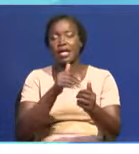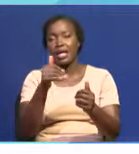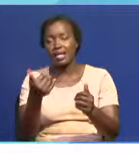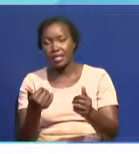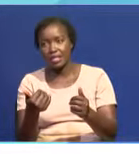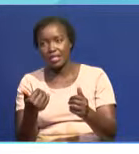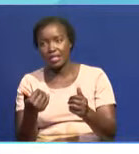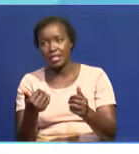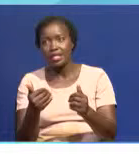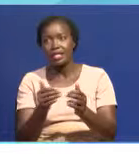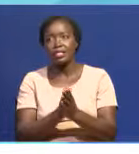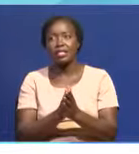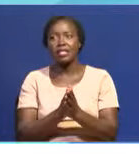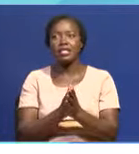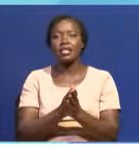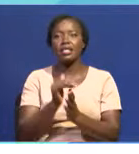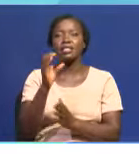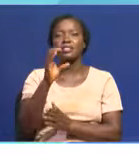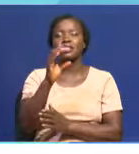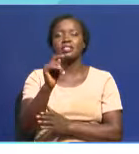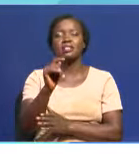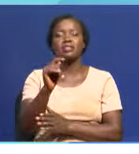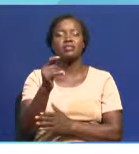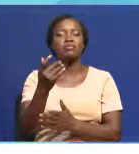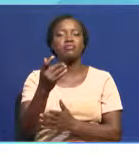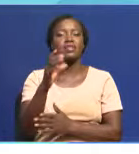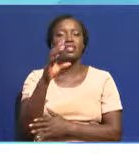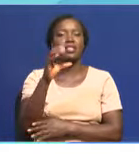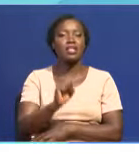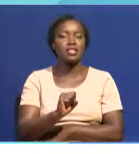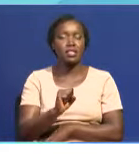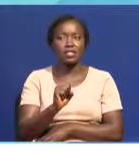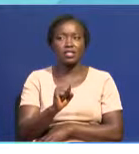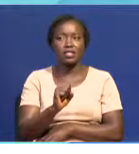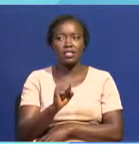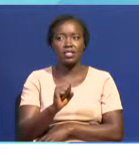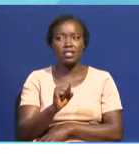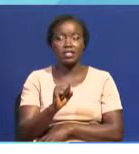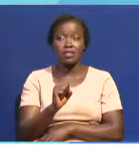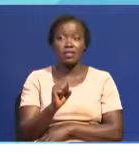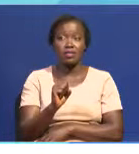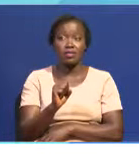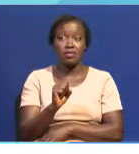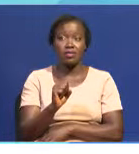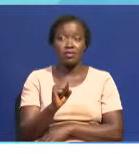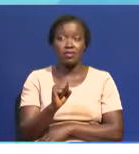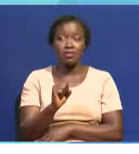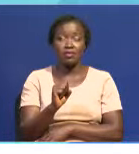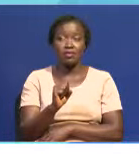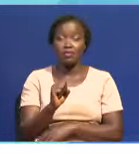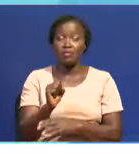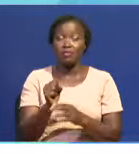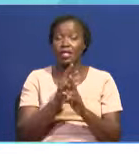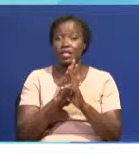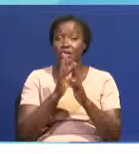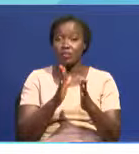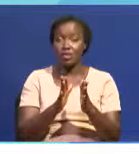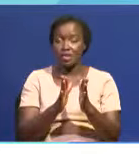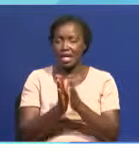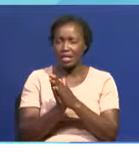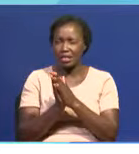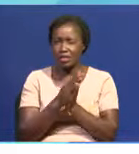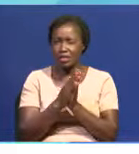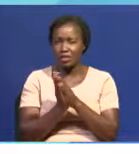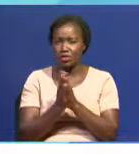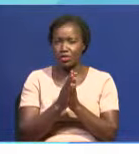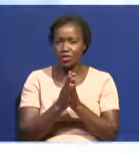miongoni mwao waziri wa habari, teknolojia ya mawasiliano na uchumi dijitali Eliud Owalo. Huyu hapa Achola Simon na kina cha